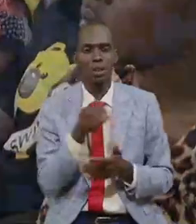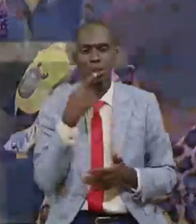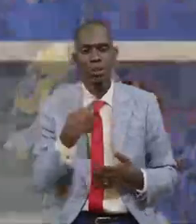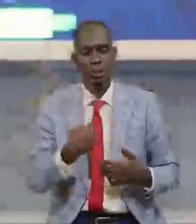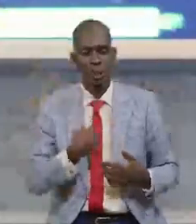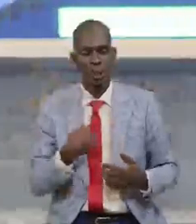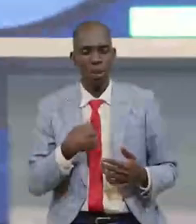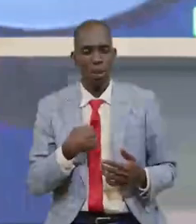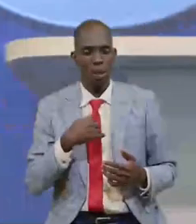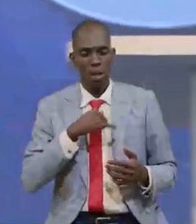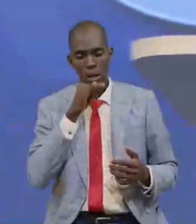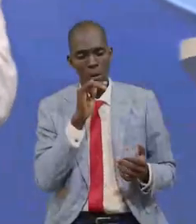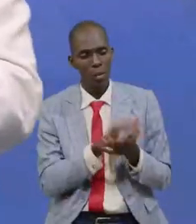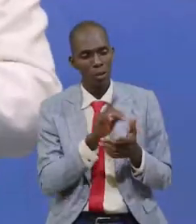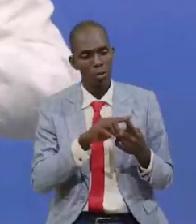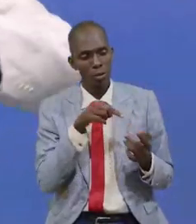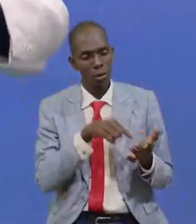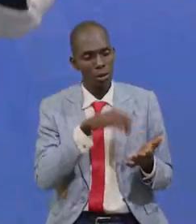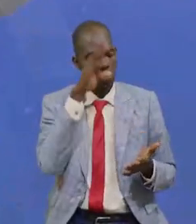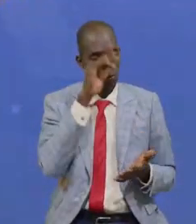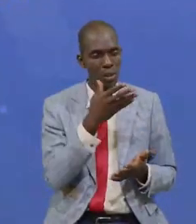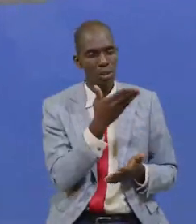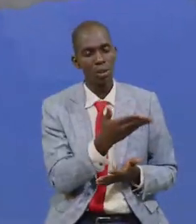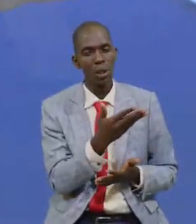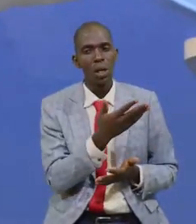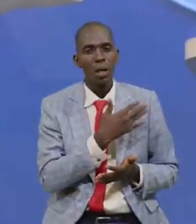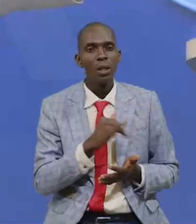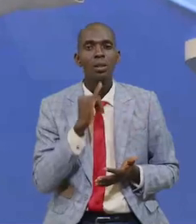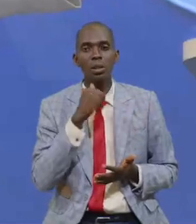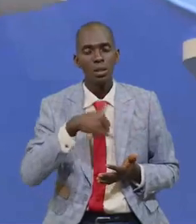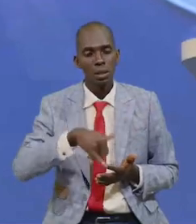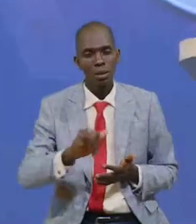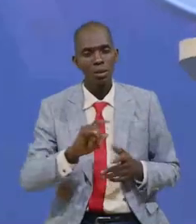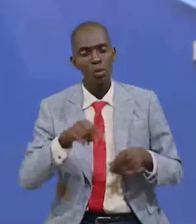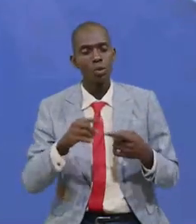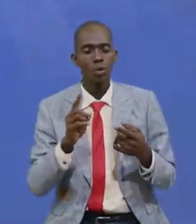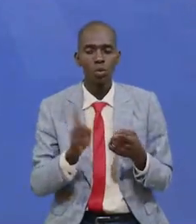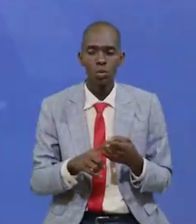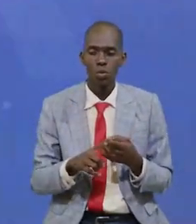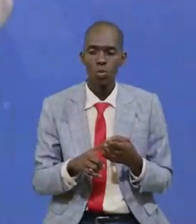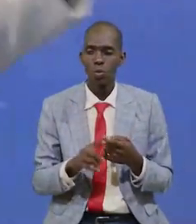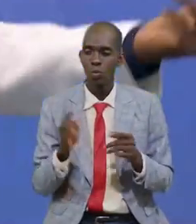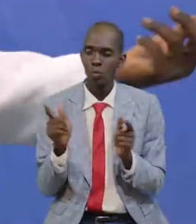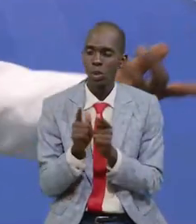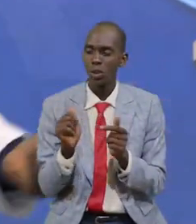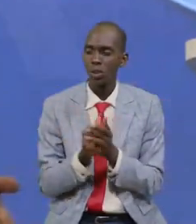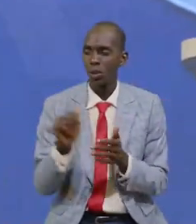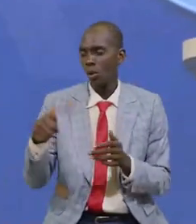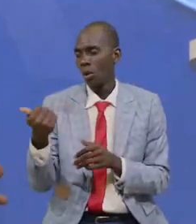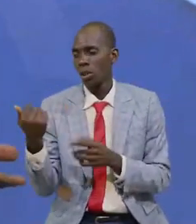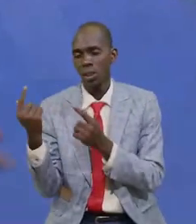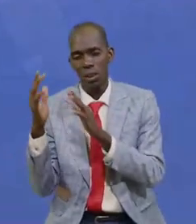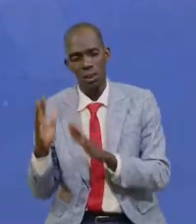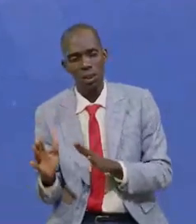dit qu'elle est mariée à ce nouvel homme, à cet homme nouveau, et elle